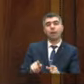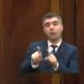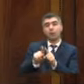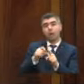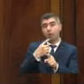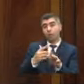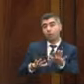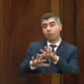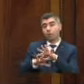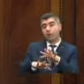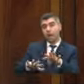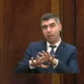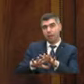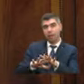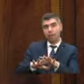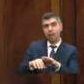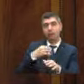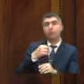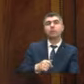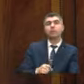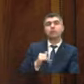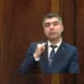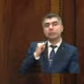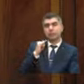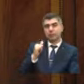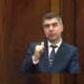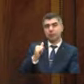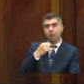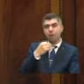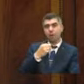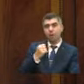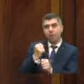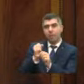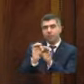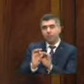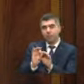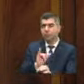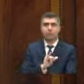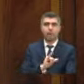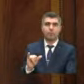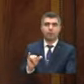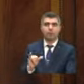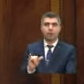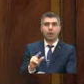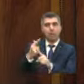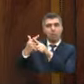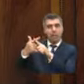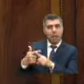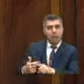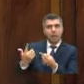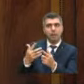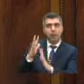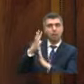الحكومة لا أحد يمكن أن يزايد عليكم في هذا المجال، نظراً للبرامج والميزانيات القطاعية